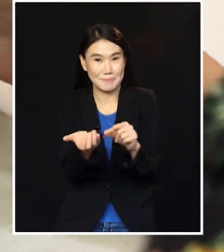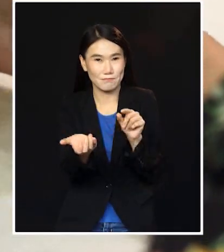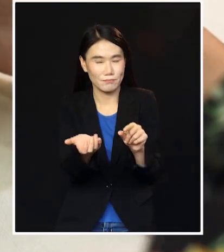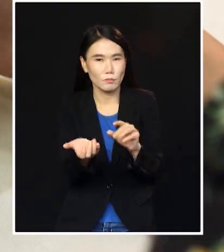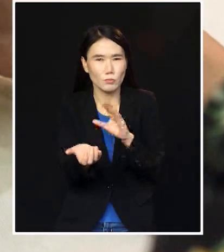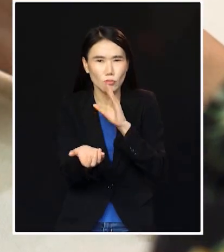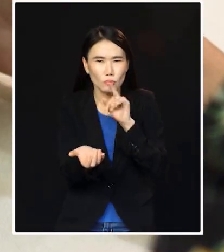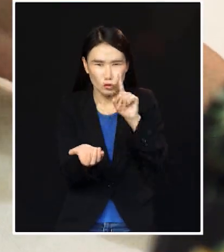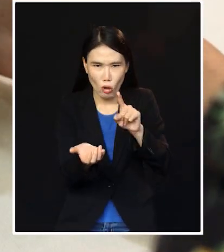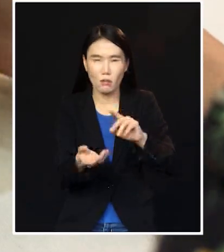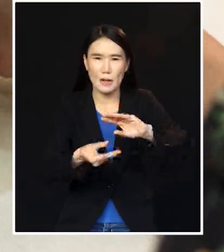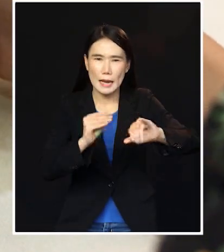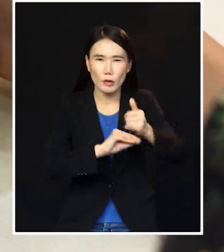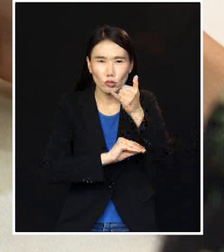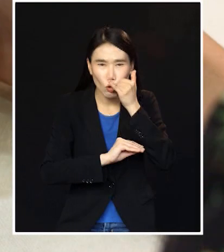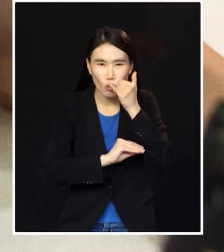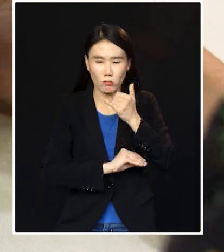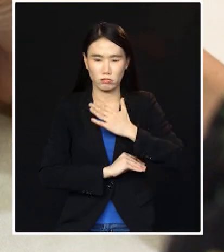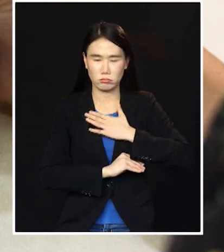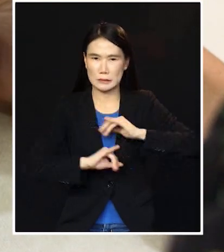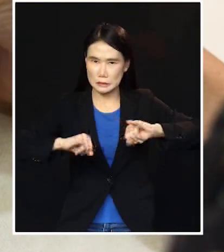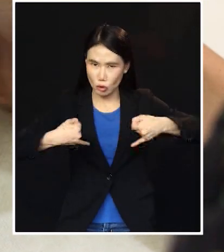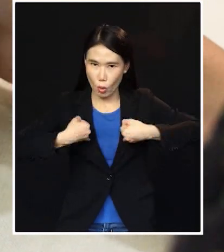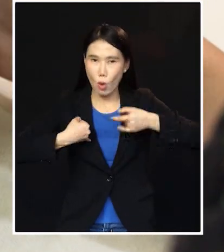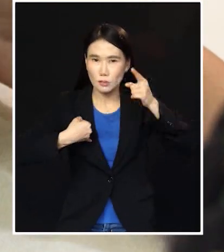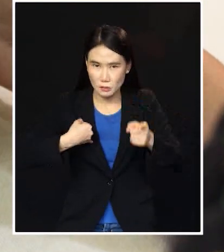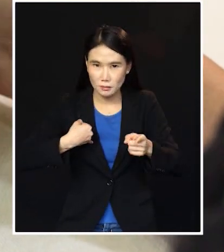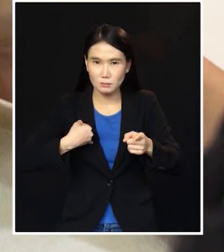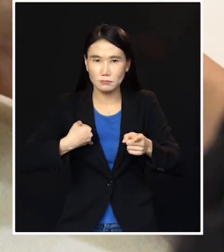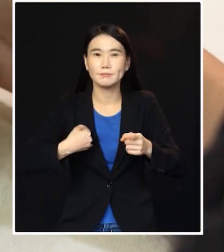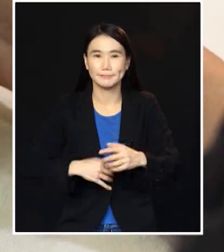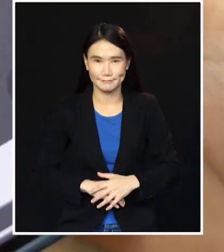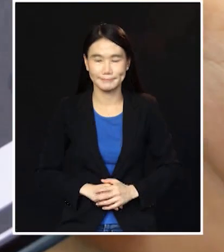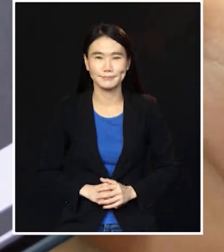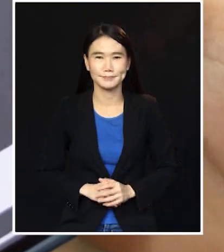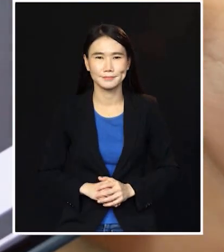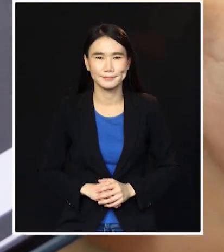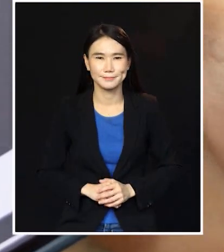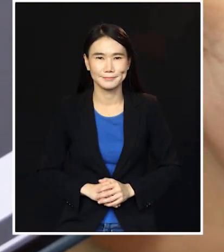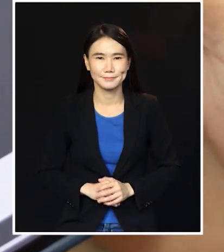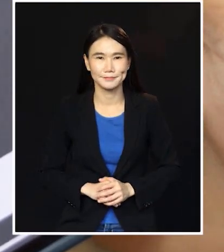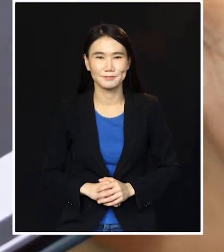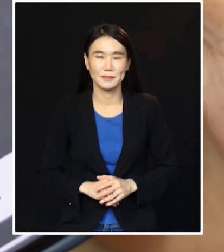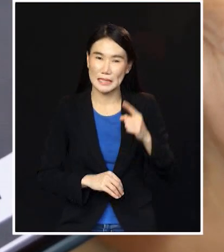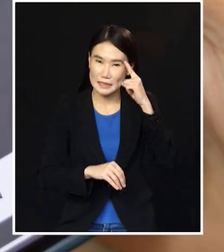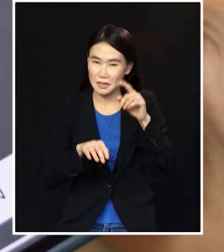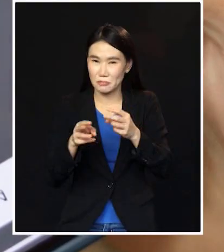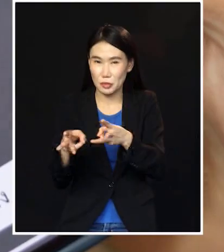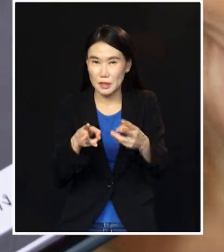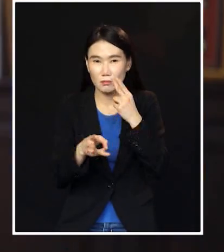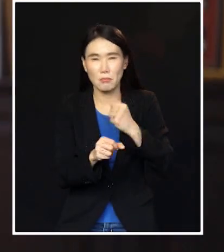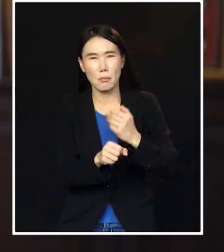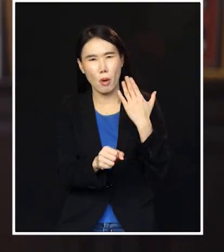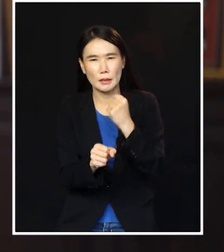ซิมความหมายคือคนที่ใช้เบอร์โทรศัพท์เบอร์นั้นต้องเป็นเจ้าของเบอร์นั้นจริ